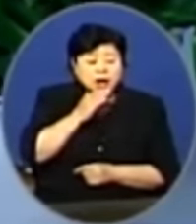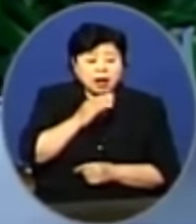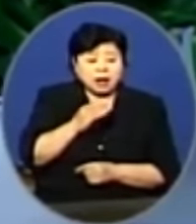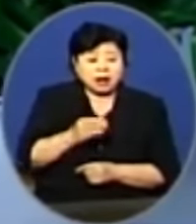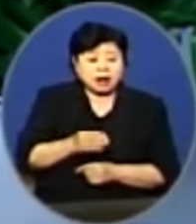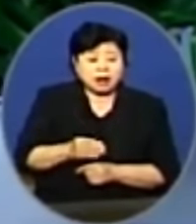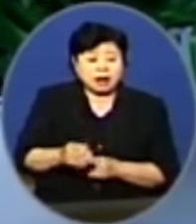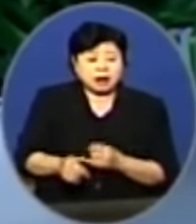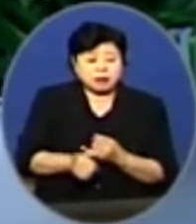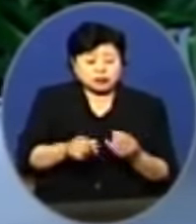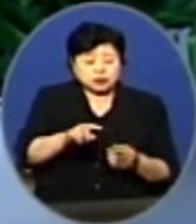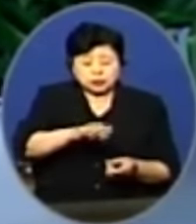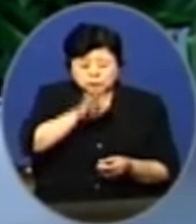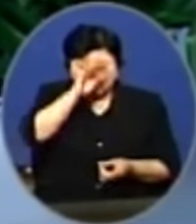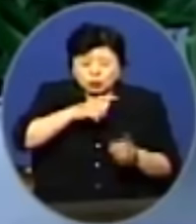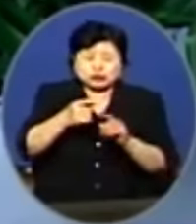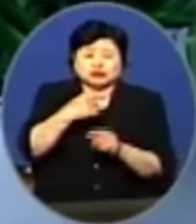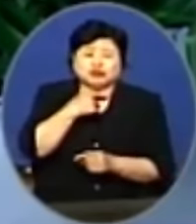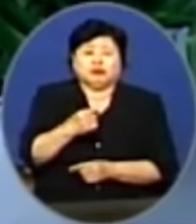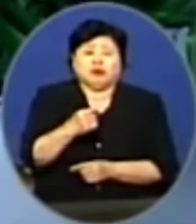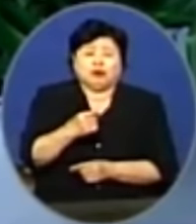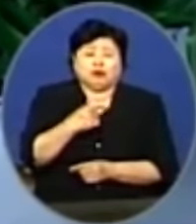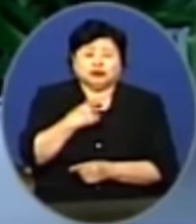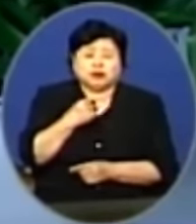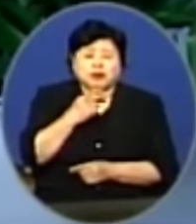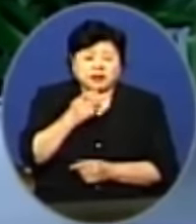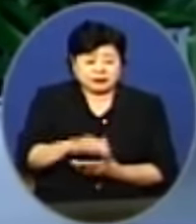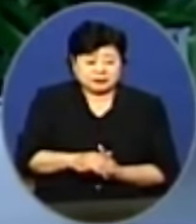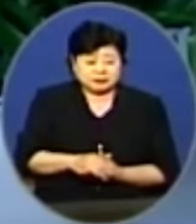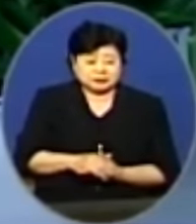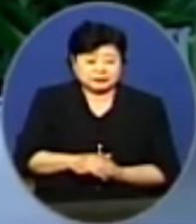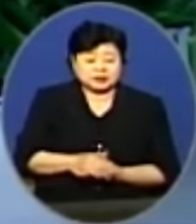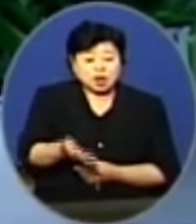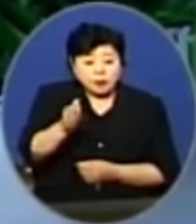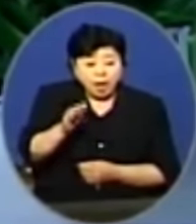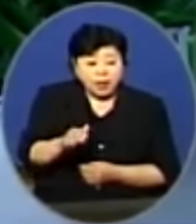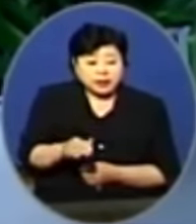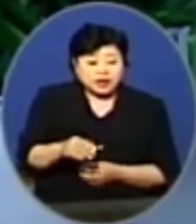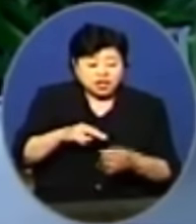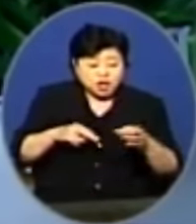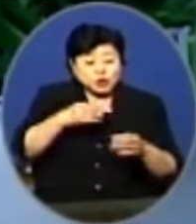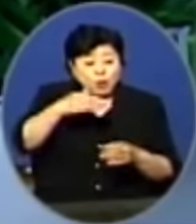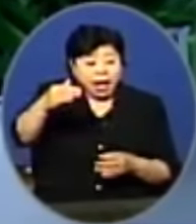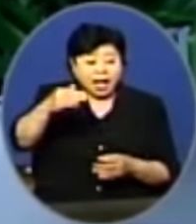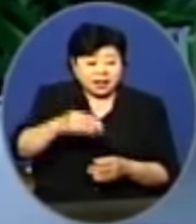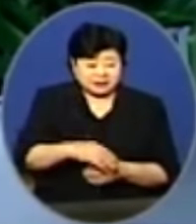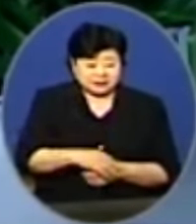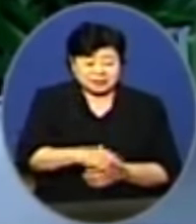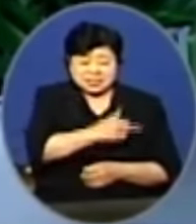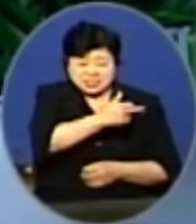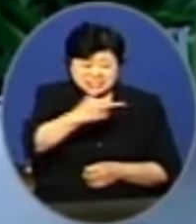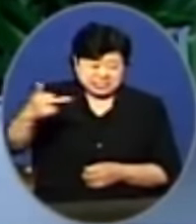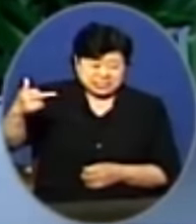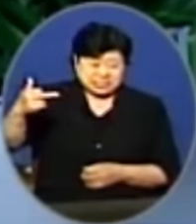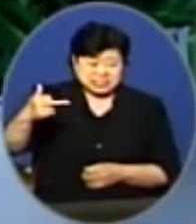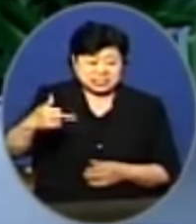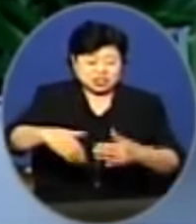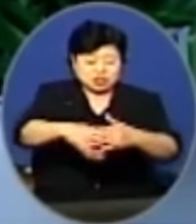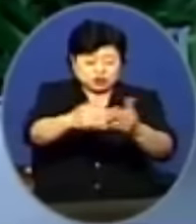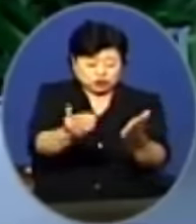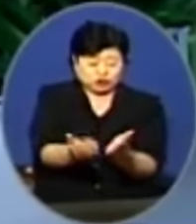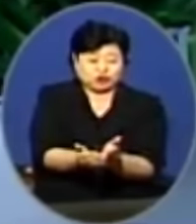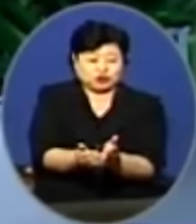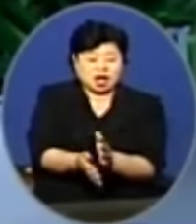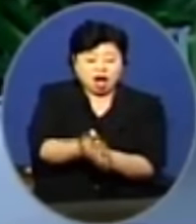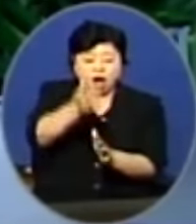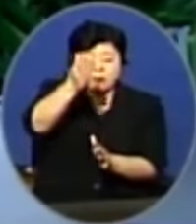하냐, 낳게 돼야지. 그러려면 여의도에 가면 큰 둥그란 건물이